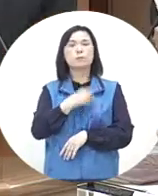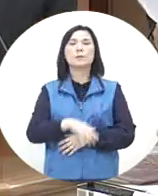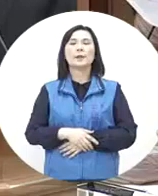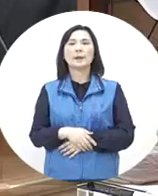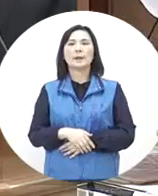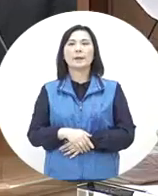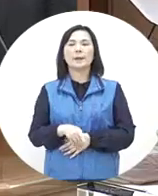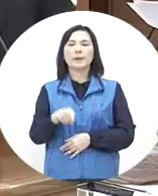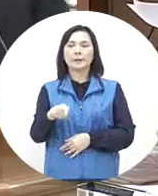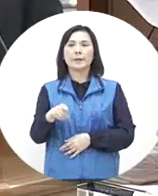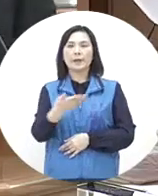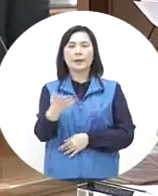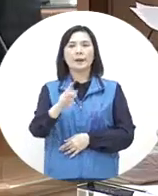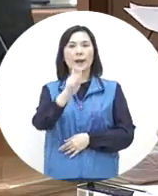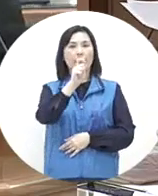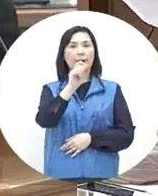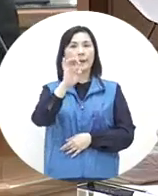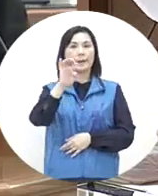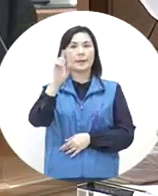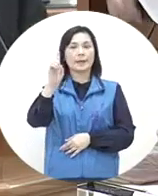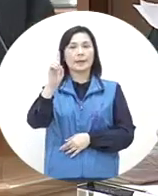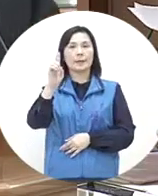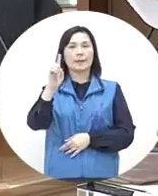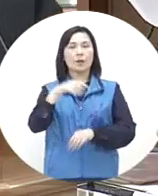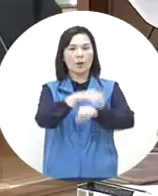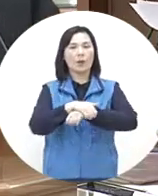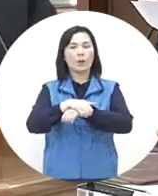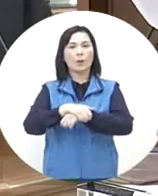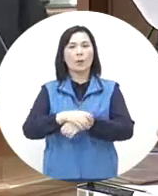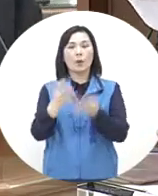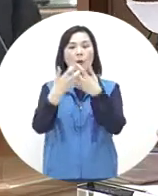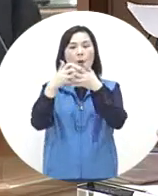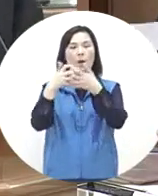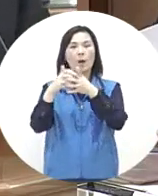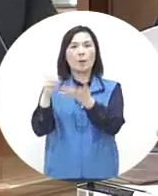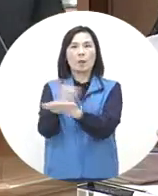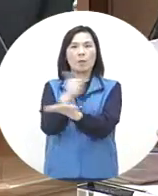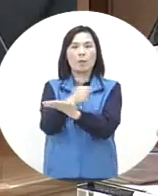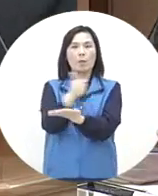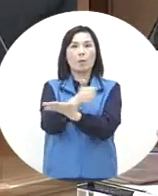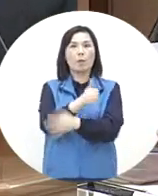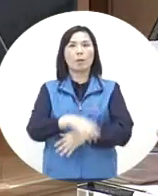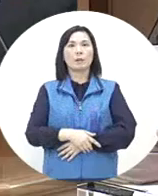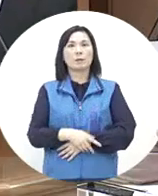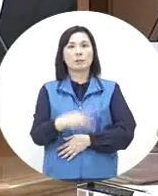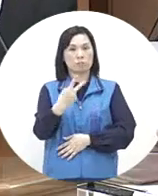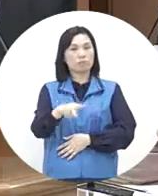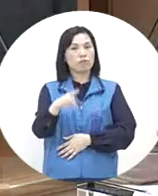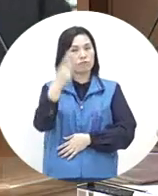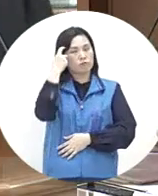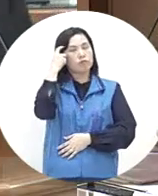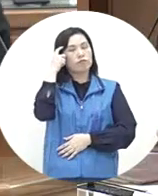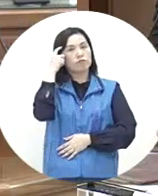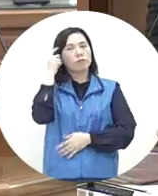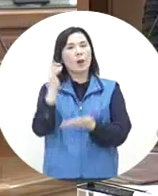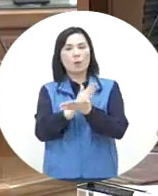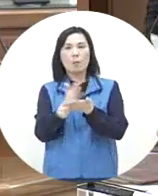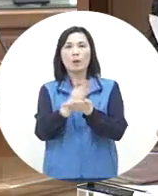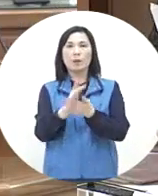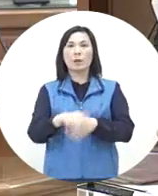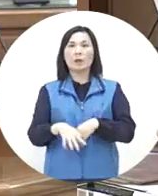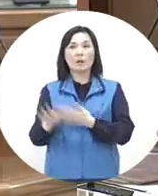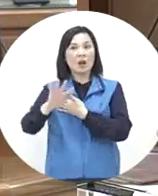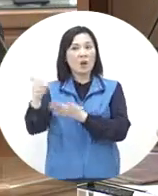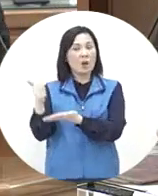个AED 可以更扩及齁，可以更充分，这样好不好，市长？ 这个可能要好好评估齁，这不是那么样简单，就是外送就